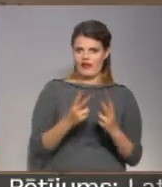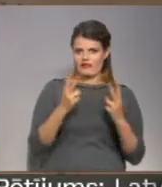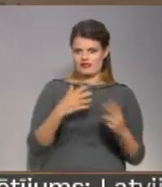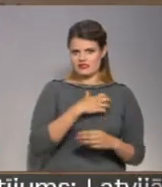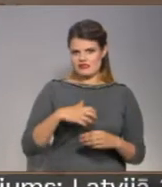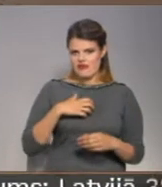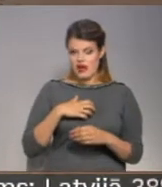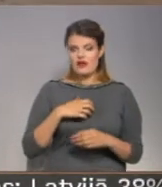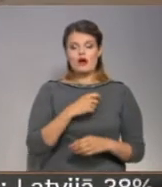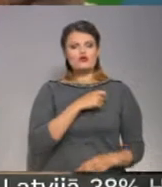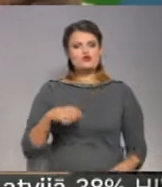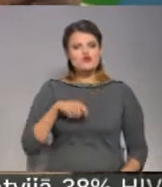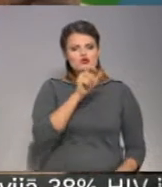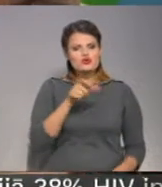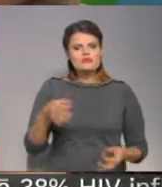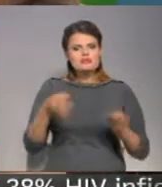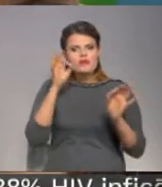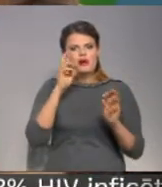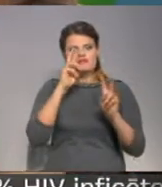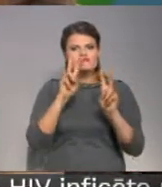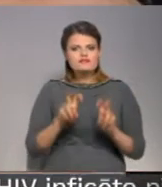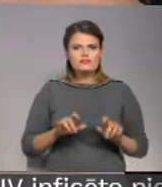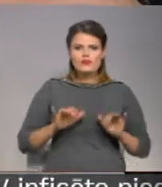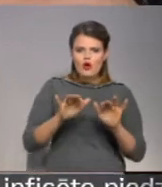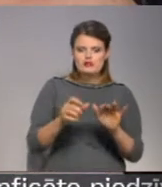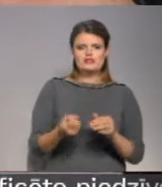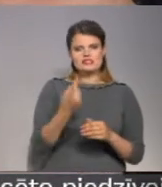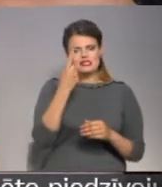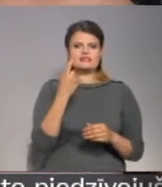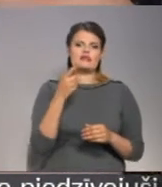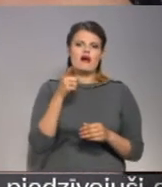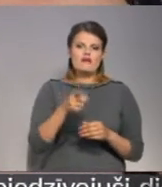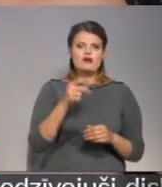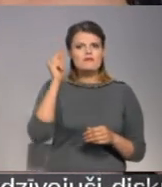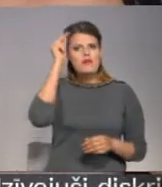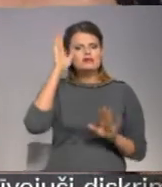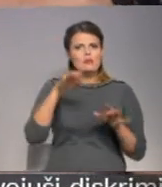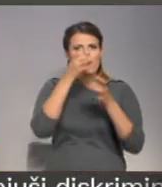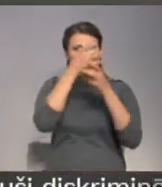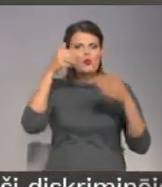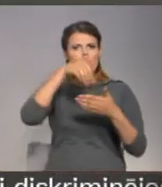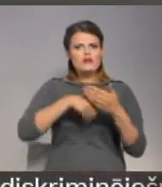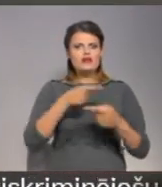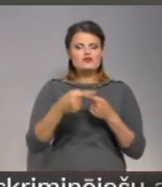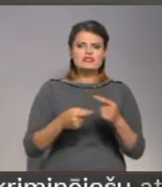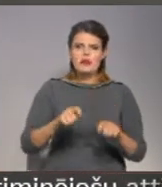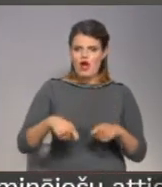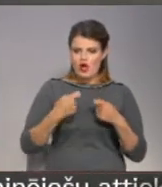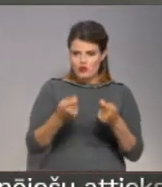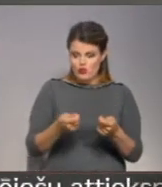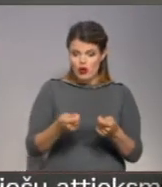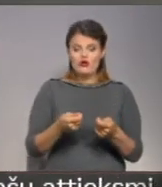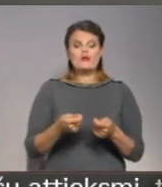Studentiem šādos plenēros svarīgs ir izziņas process, kas veido viņu līdzatbildību par kultūru vēsturisko mantojumu, skaidro mācību